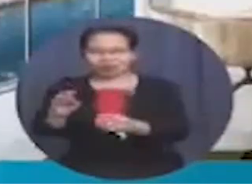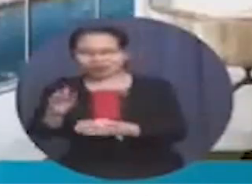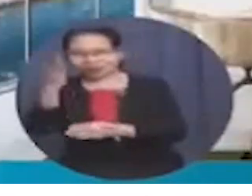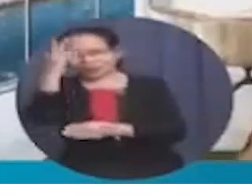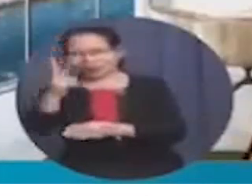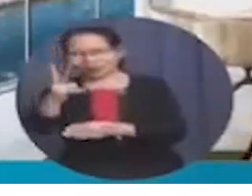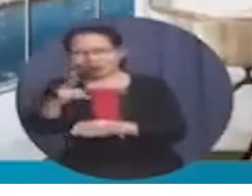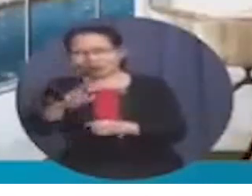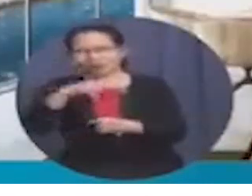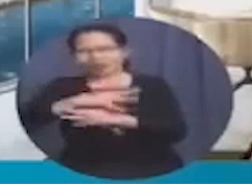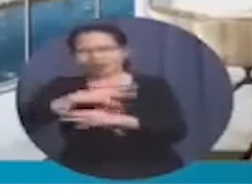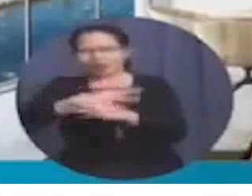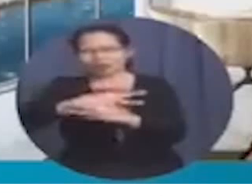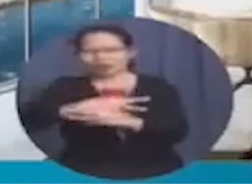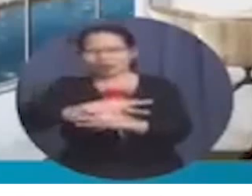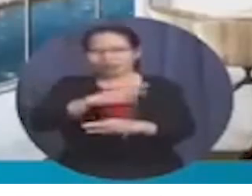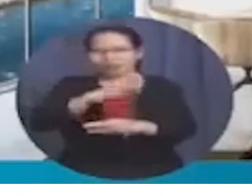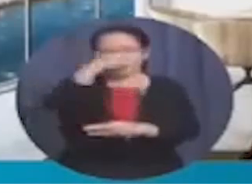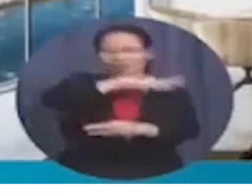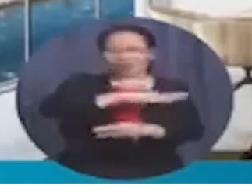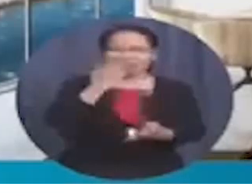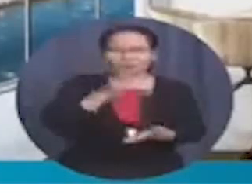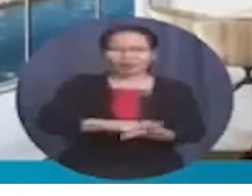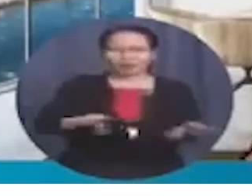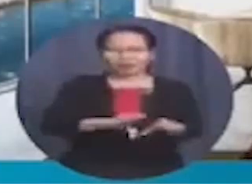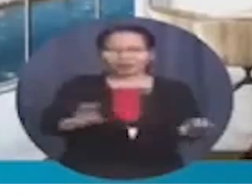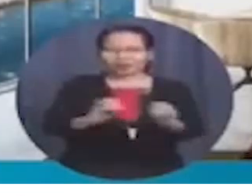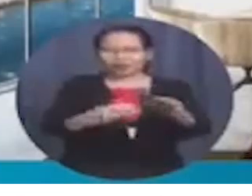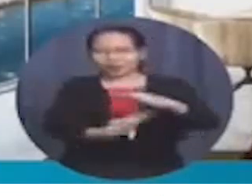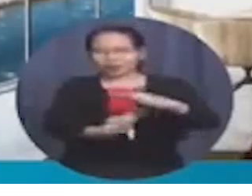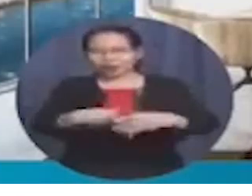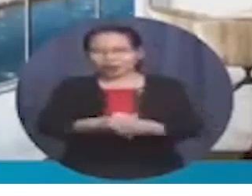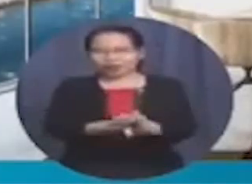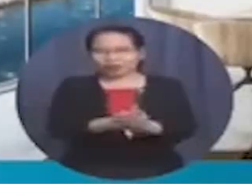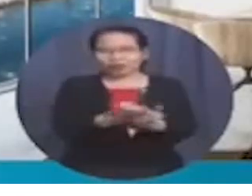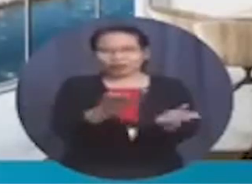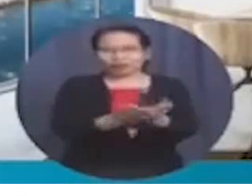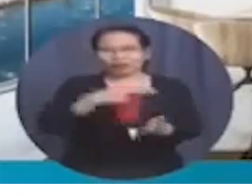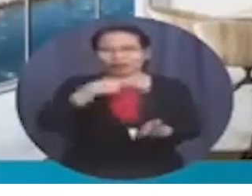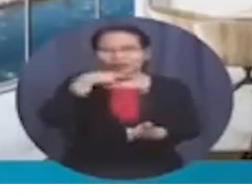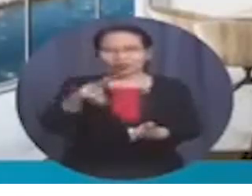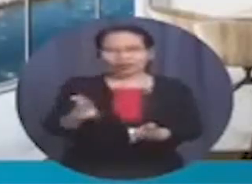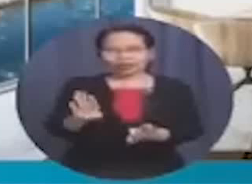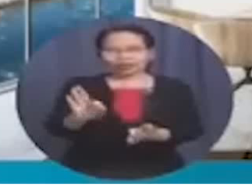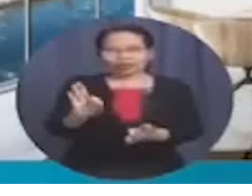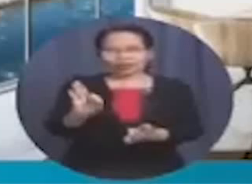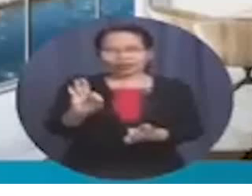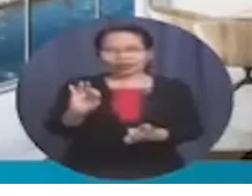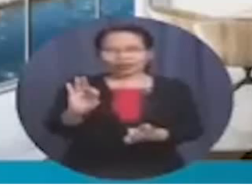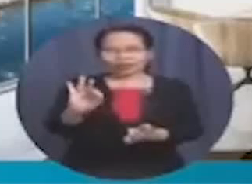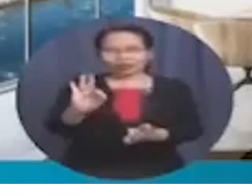kang mag-imbento ng kung ano-ano, masama yung ginagawa mo, wala kang batayan sa Biblia niyan. Hindi naging fetus ang